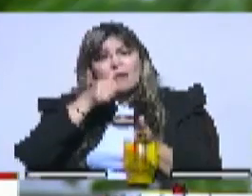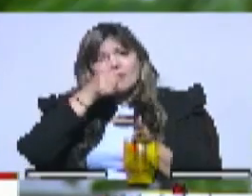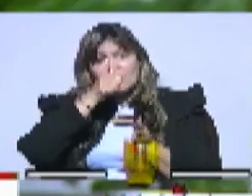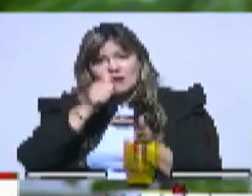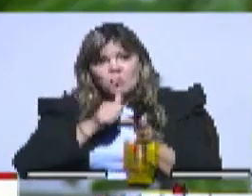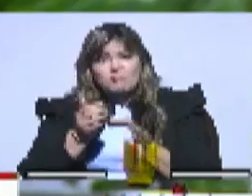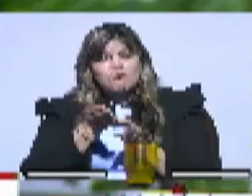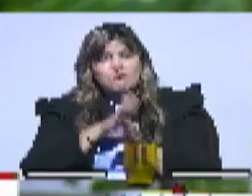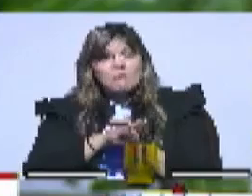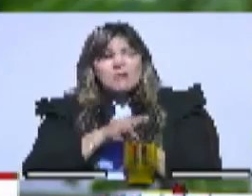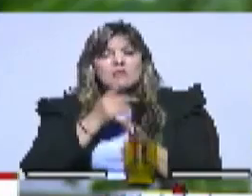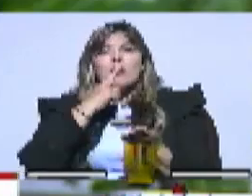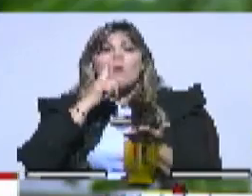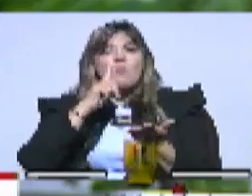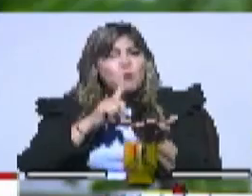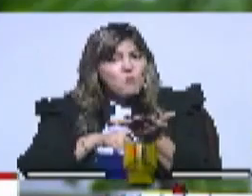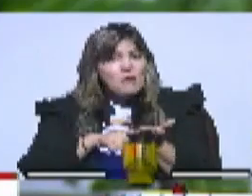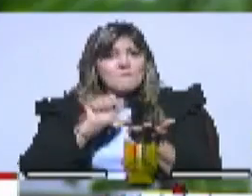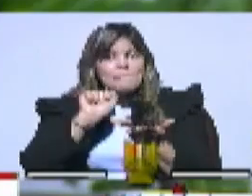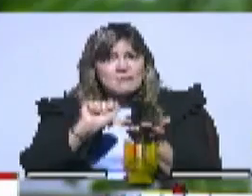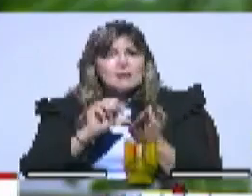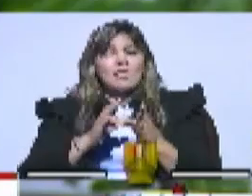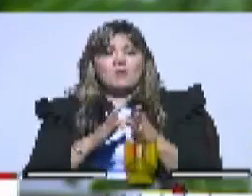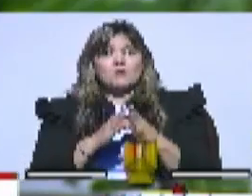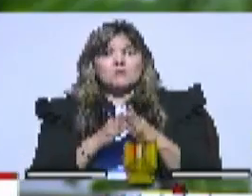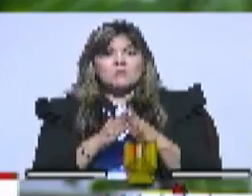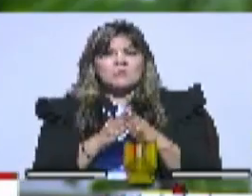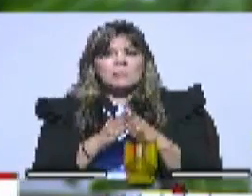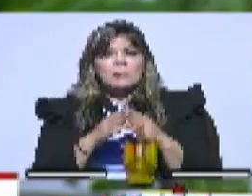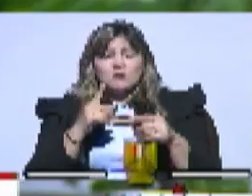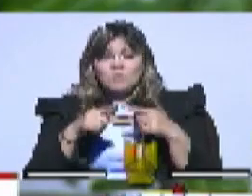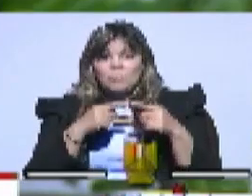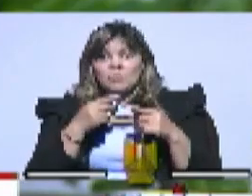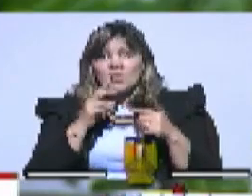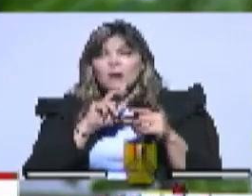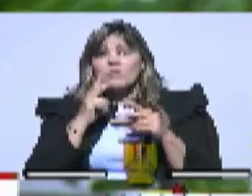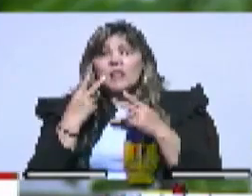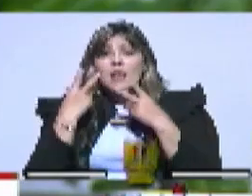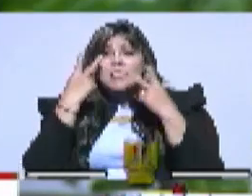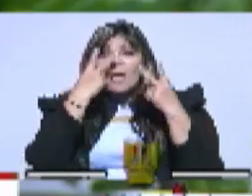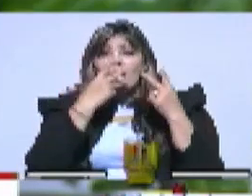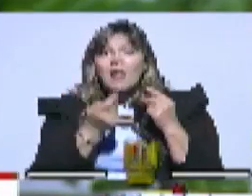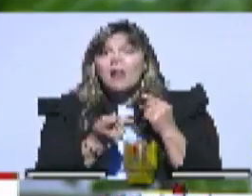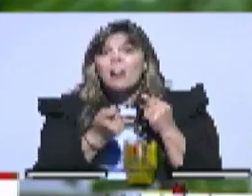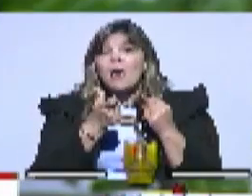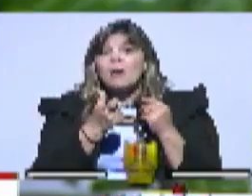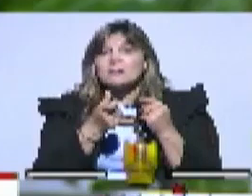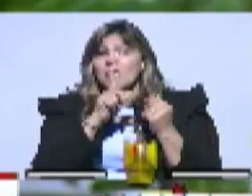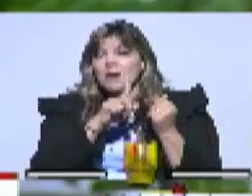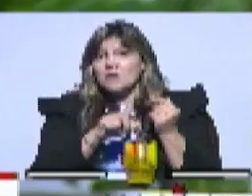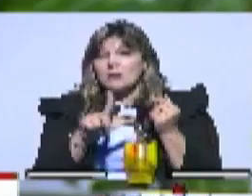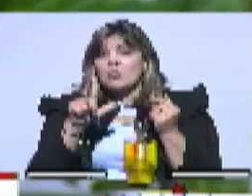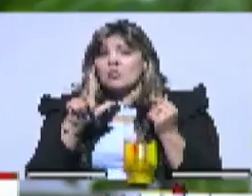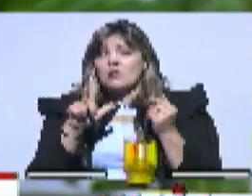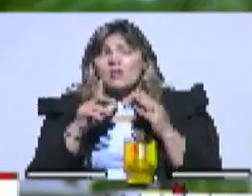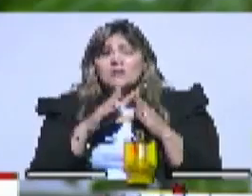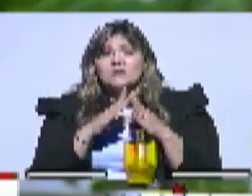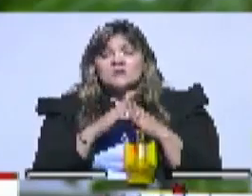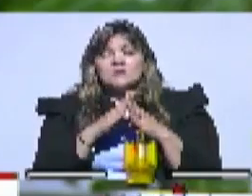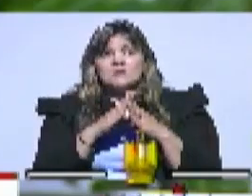عروبي وواجب إنساني، وبالتالي لم أكن أتخيل لحظة أن الرئيس